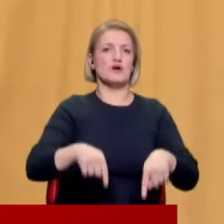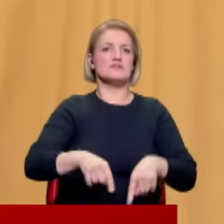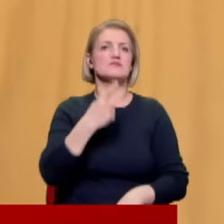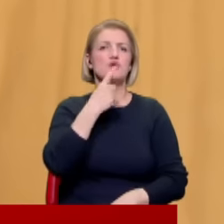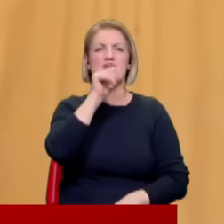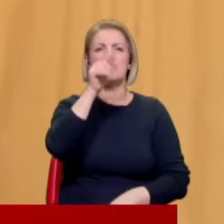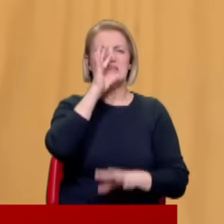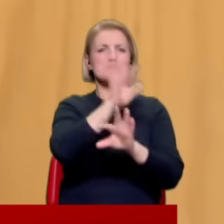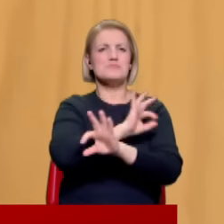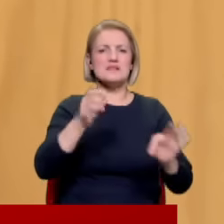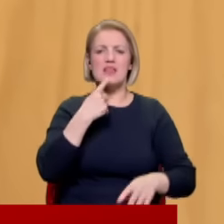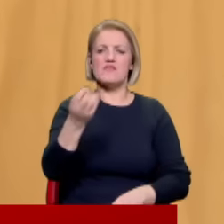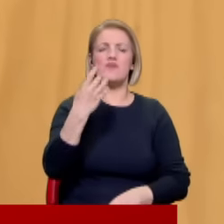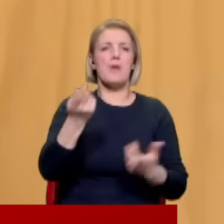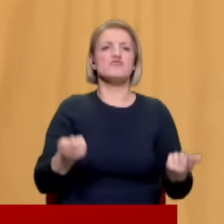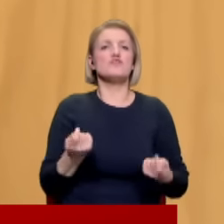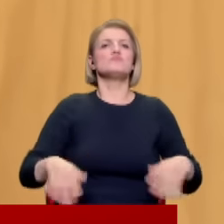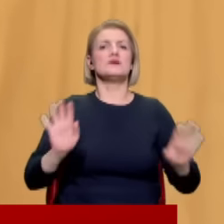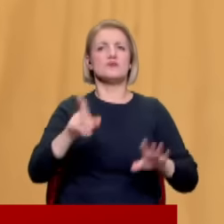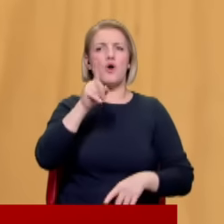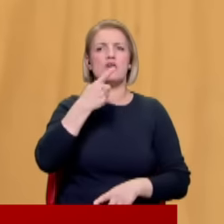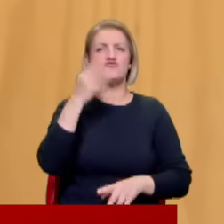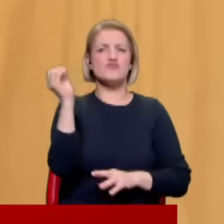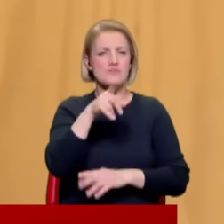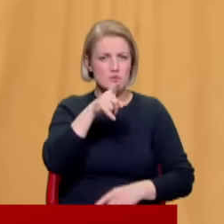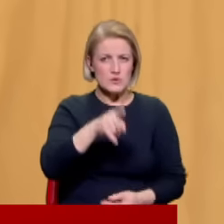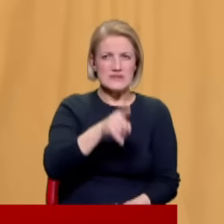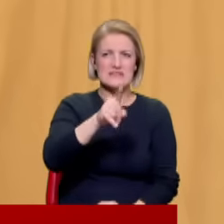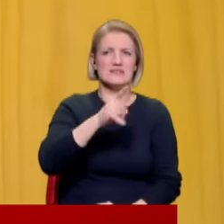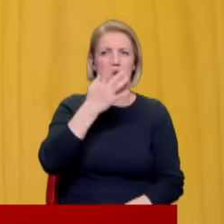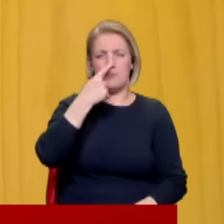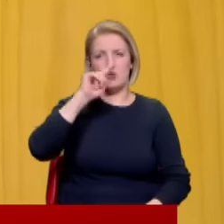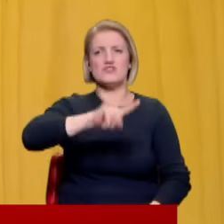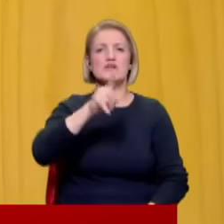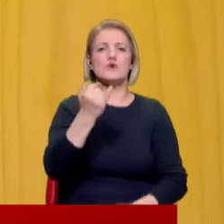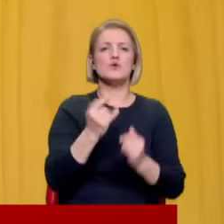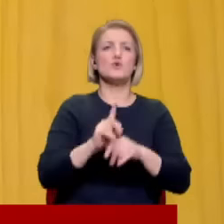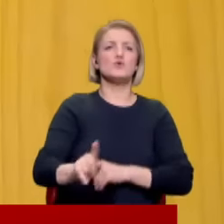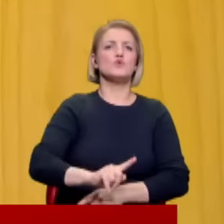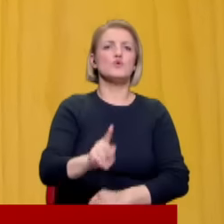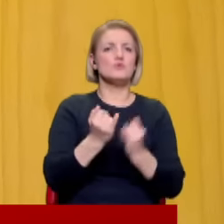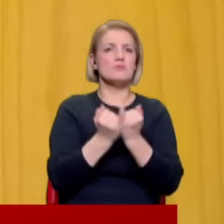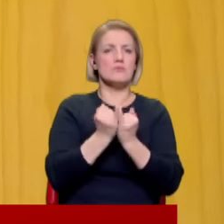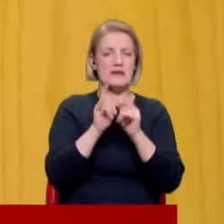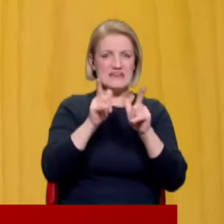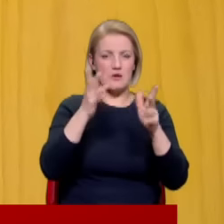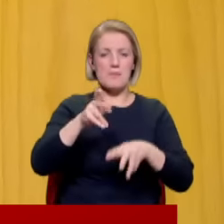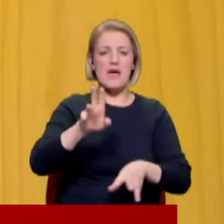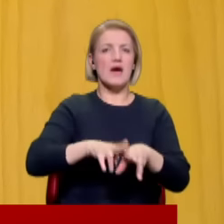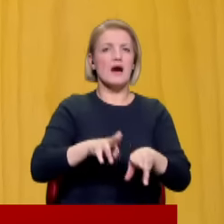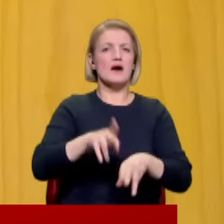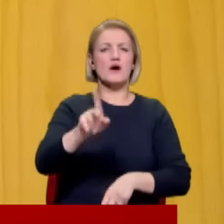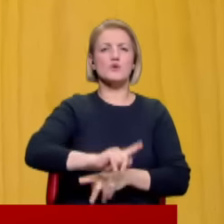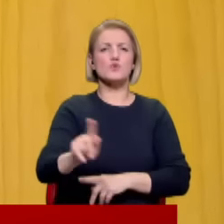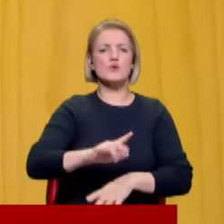Hiç kimse çamur atmaya kalkmasın. O çamur döner size bulaşır. Kürt kardeşlerime sesleniyorum. PKK